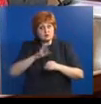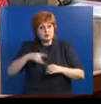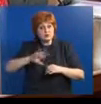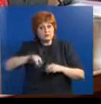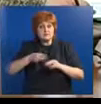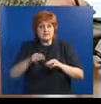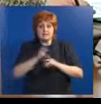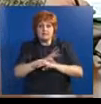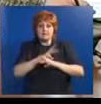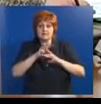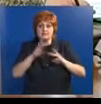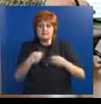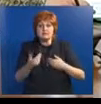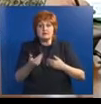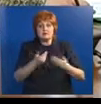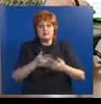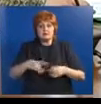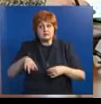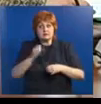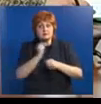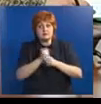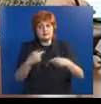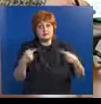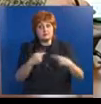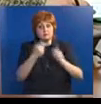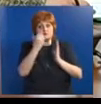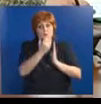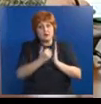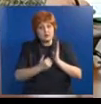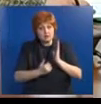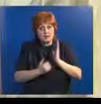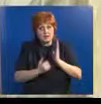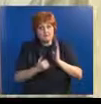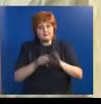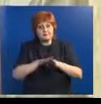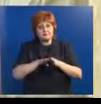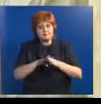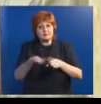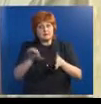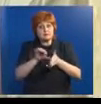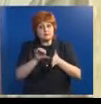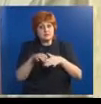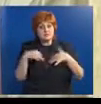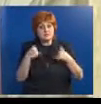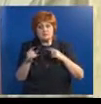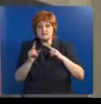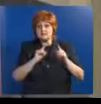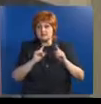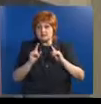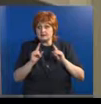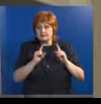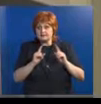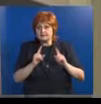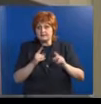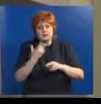этого в Министерстве имущественных отношений региона разработали четкую программу действий. Ее реализацию обсудили участники сегодняшнего совещания.